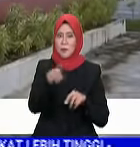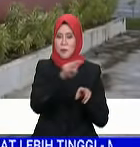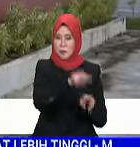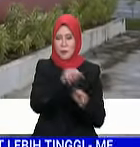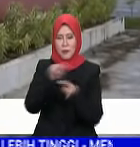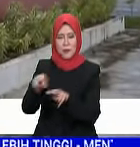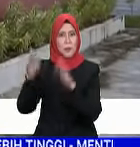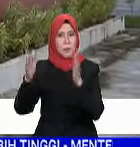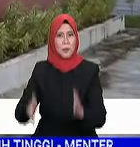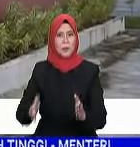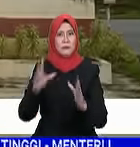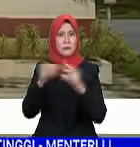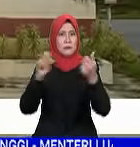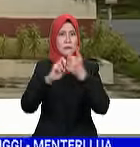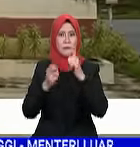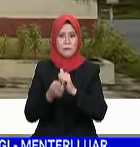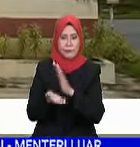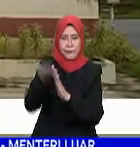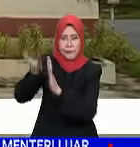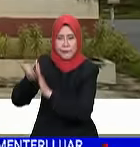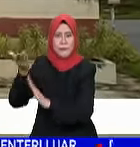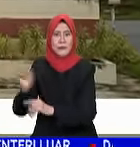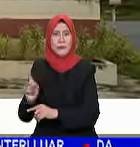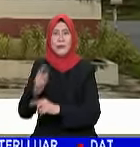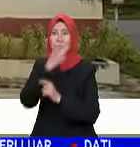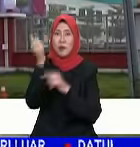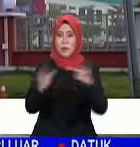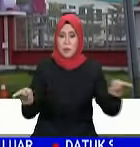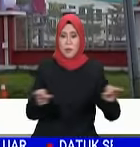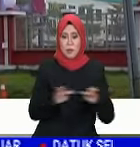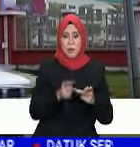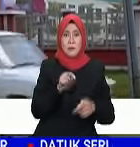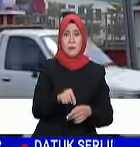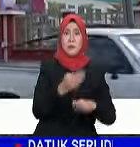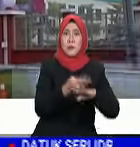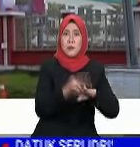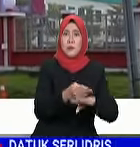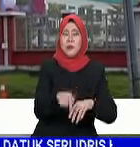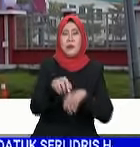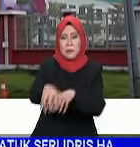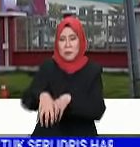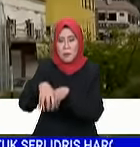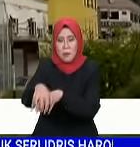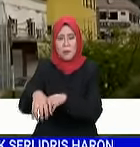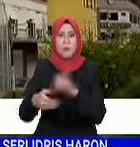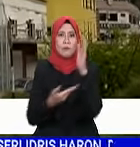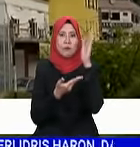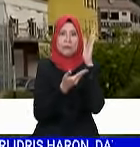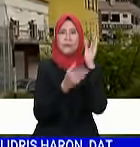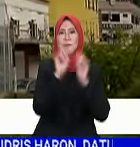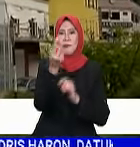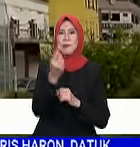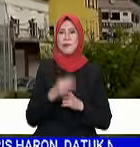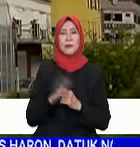membantu penduduk mengatasi isu tersebut kerana kebanyakan mereka di kawasan Suai dan Batu Niah adalah pekebun kecil sawit. Beliau